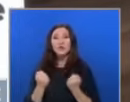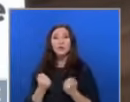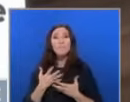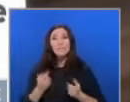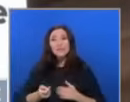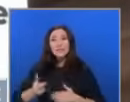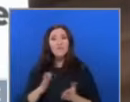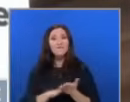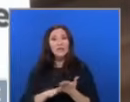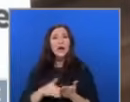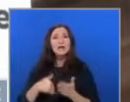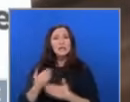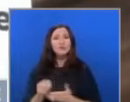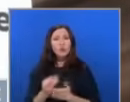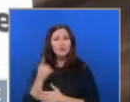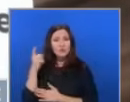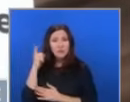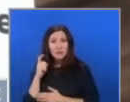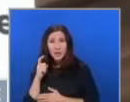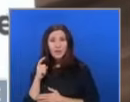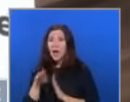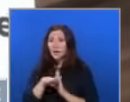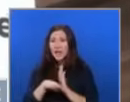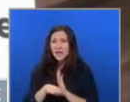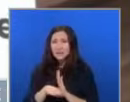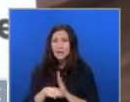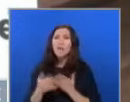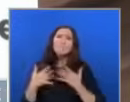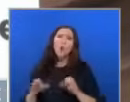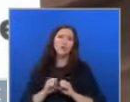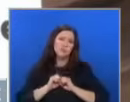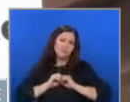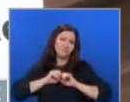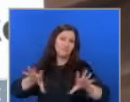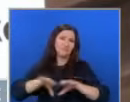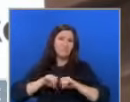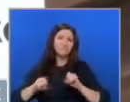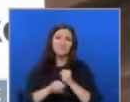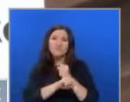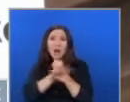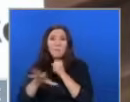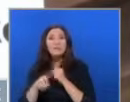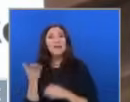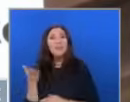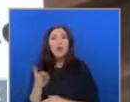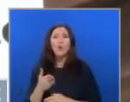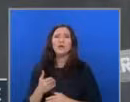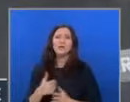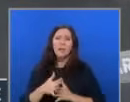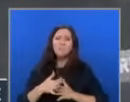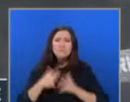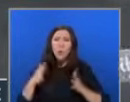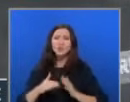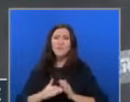хазарт. И факт е, че след рестартирането на регистъра много се затръби за него и много рязко се дигна броя на